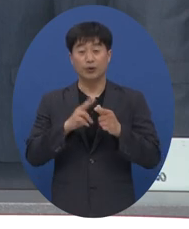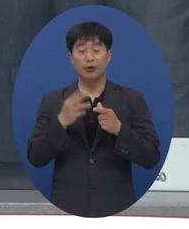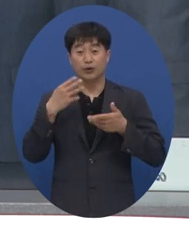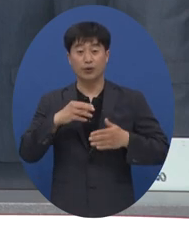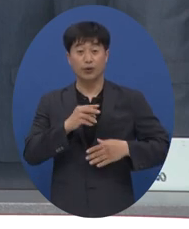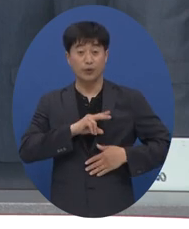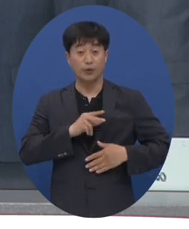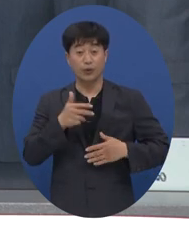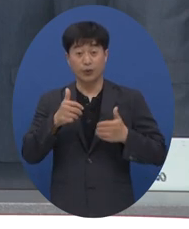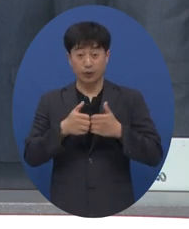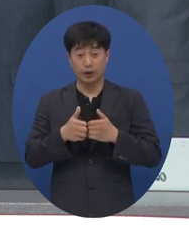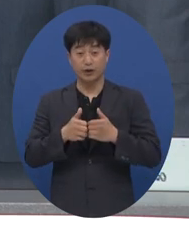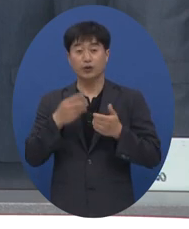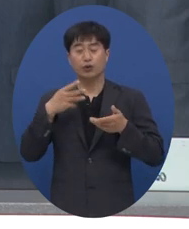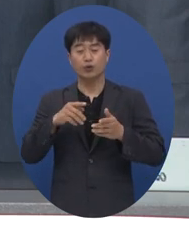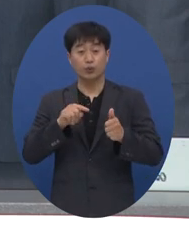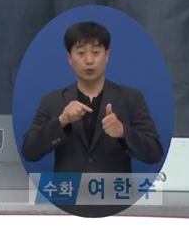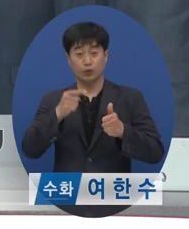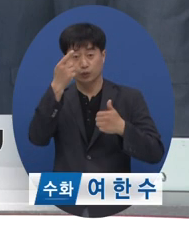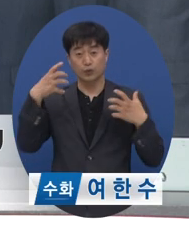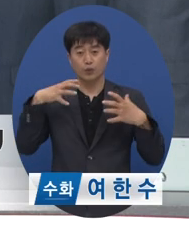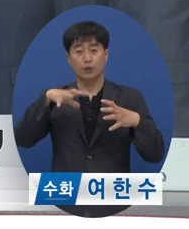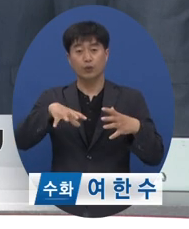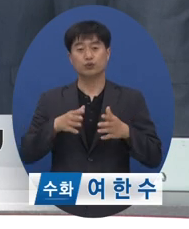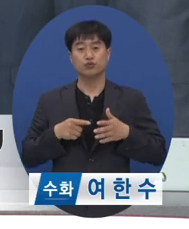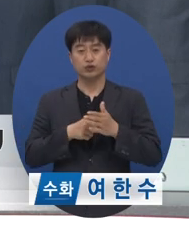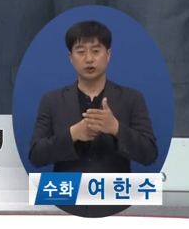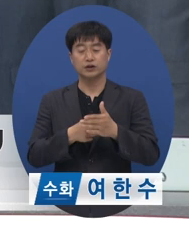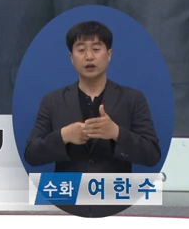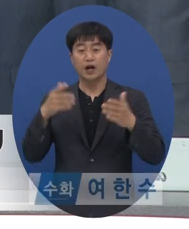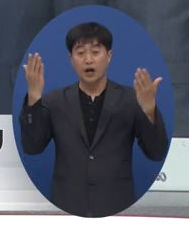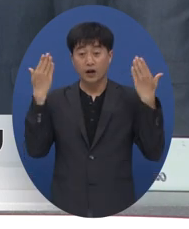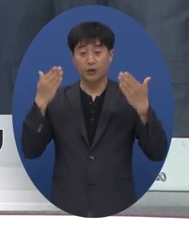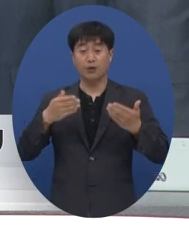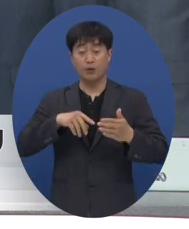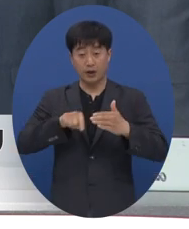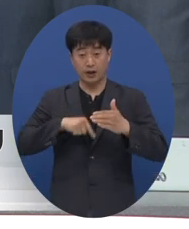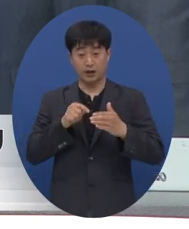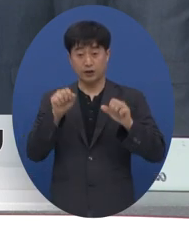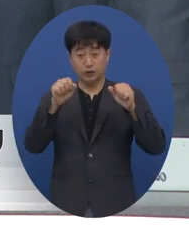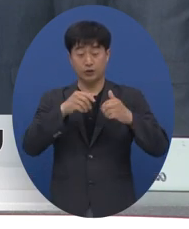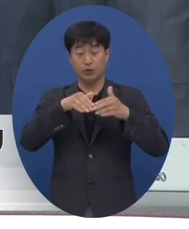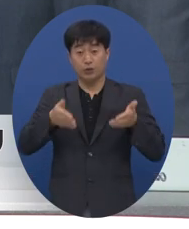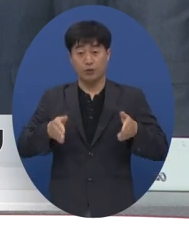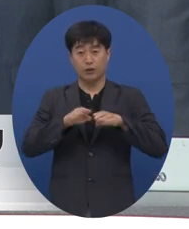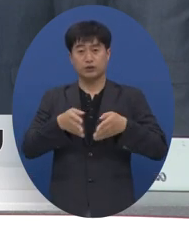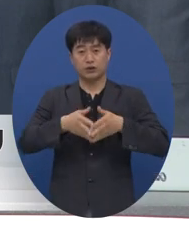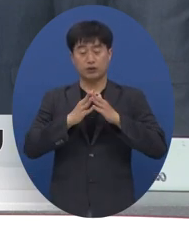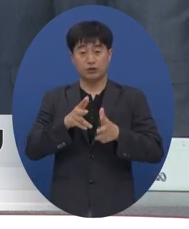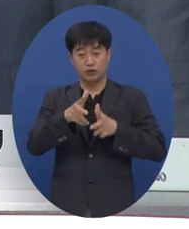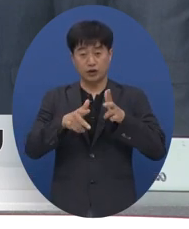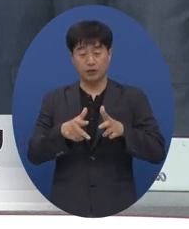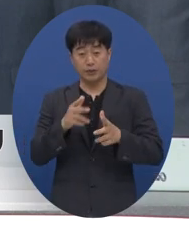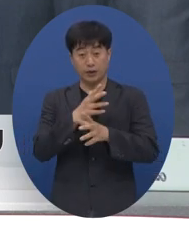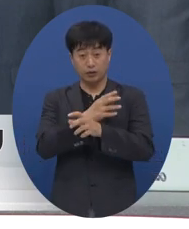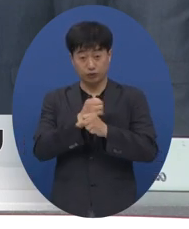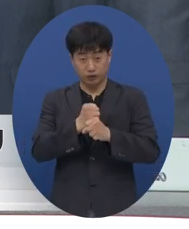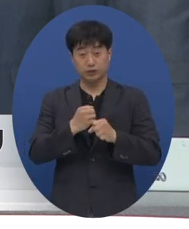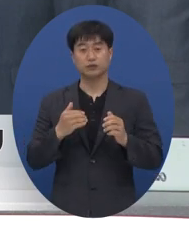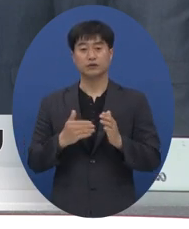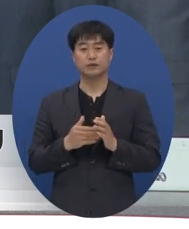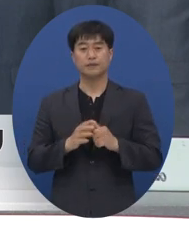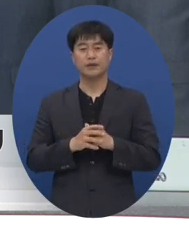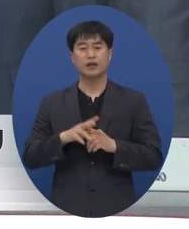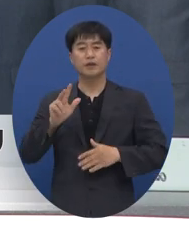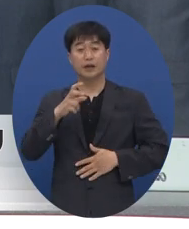경기도와 경기도의회가 도교육청에 추진하는 학교 실내 체육관 건립 사업에 예산 지원토록 합의했습니다. 이에 따라 내년부터 경기